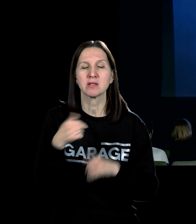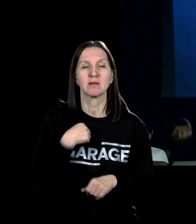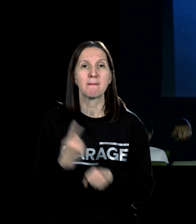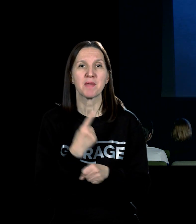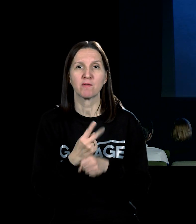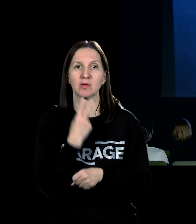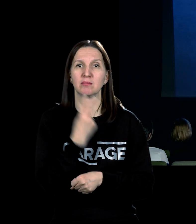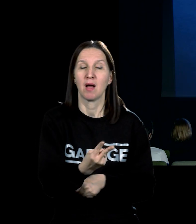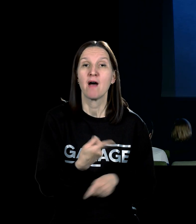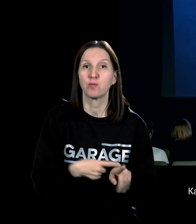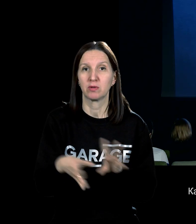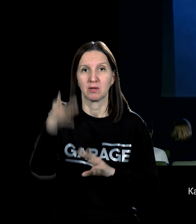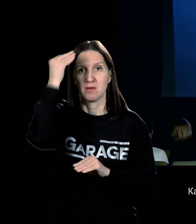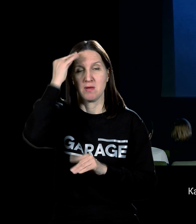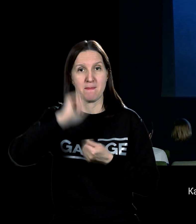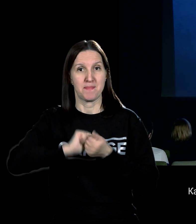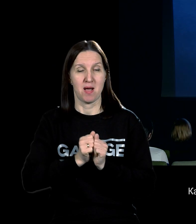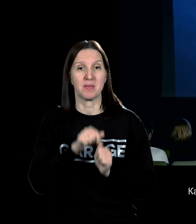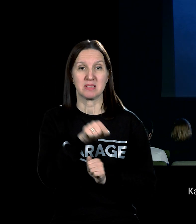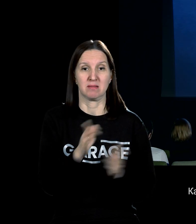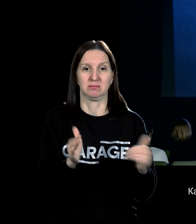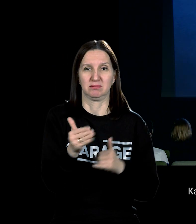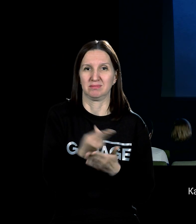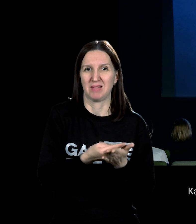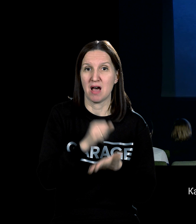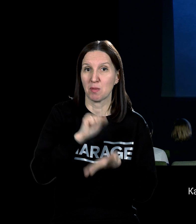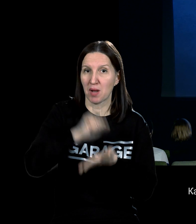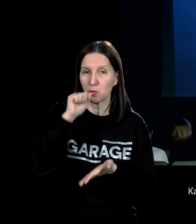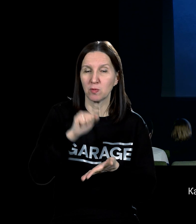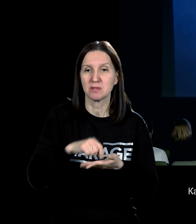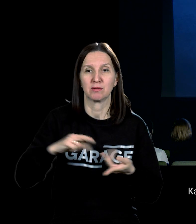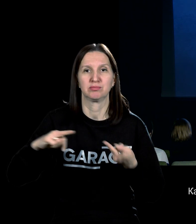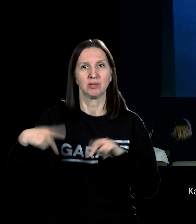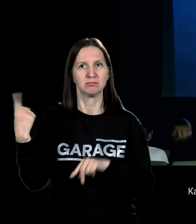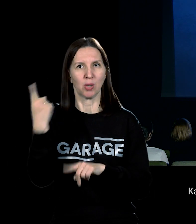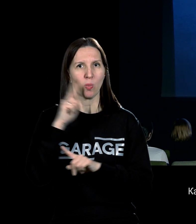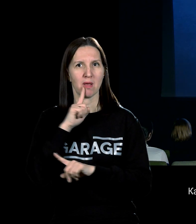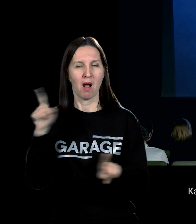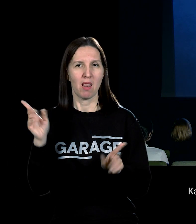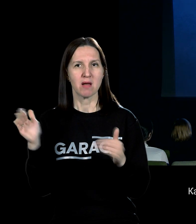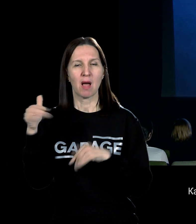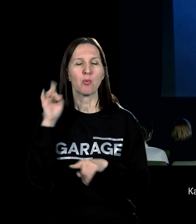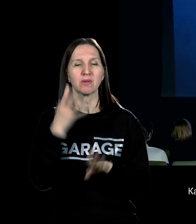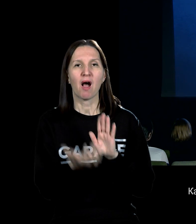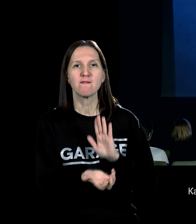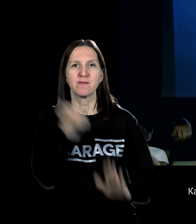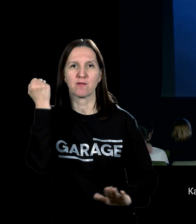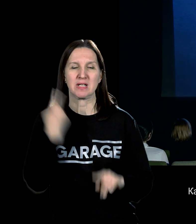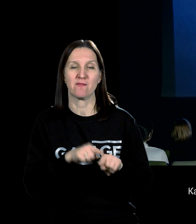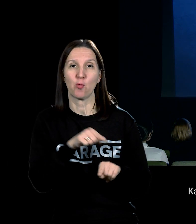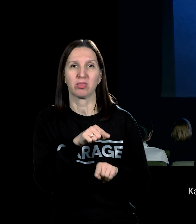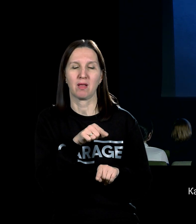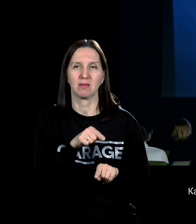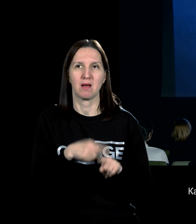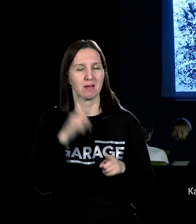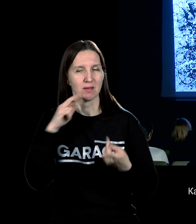это было частью твоей памяти? И как эту репродукцию опять сделать штучной работой, как ее вырвать из этого потока, да,